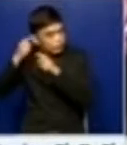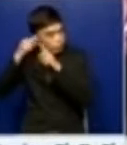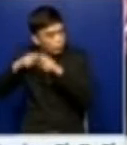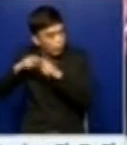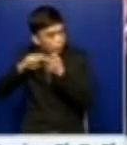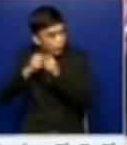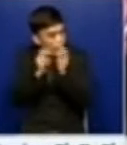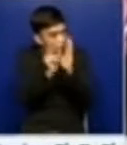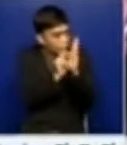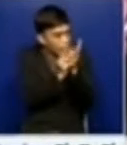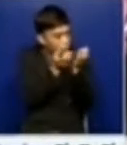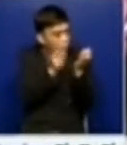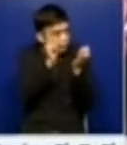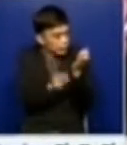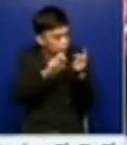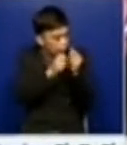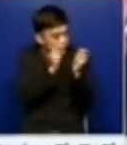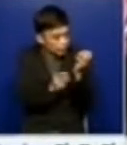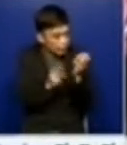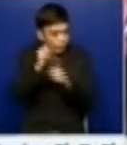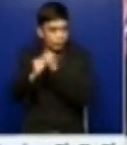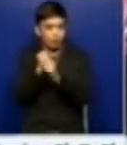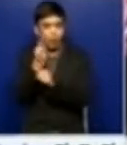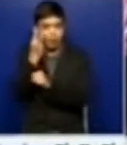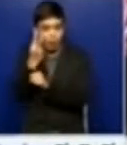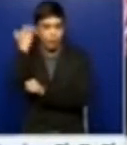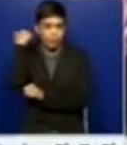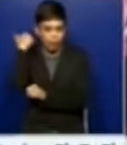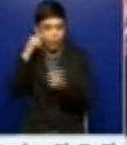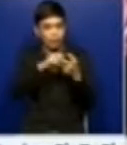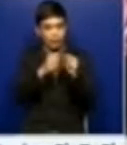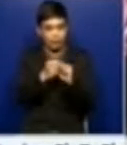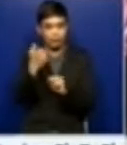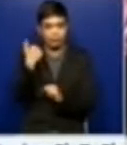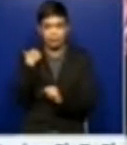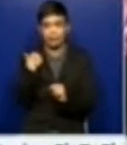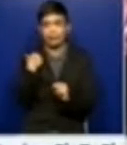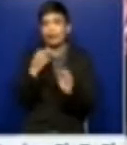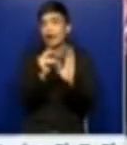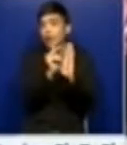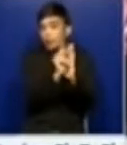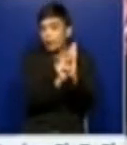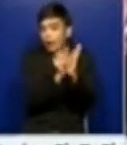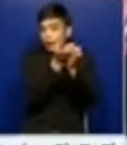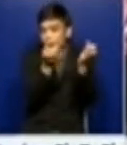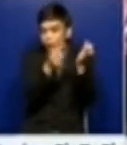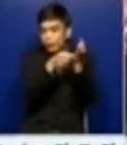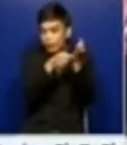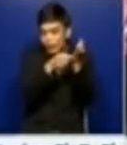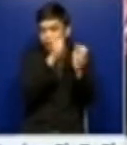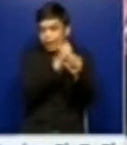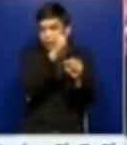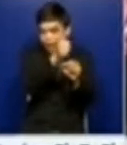ปัญหาจริงแล้วมันมีปัญหาจริงๆ2ปีกว่าที่ผ่านมาที่เราใช้รัฐธรรมนูญรัฐธรรมนูญแก้ได้ครับเพียงแต่เขียนให้แก้ย